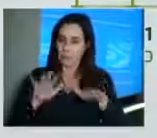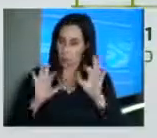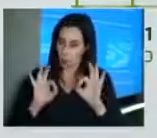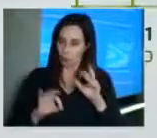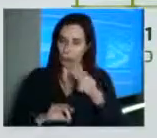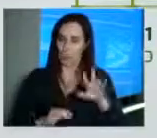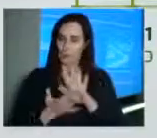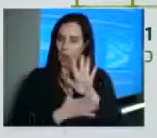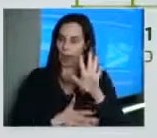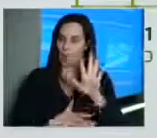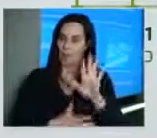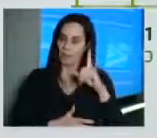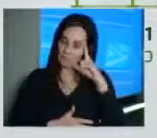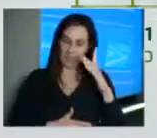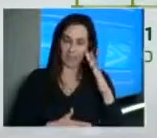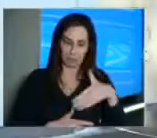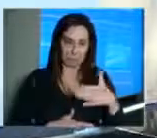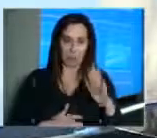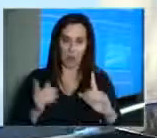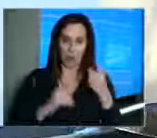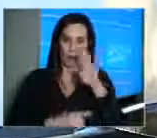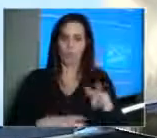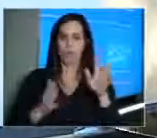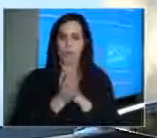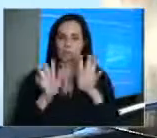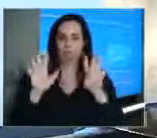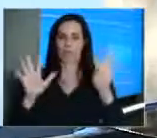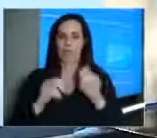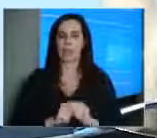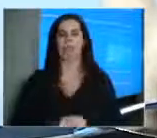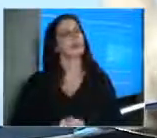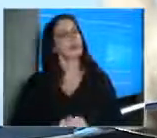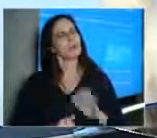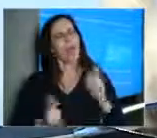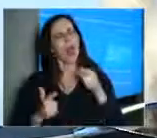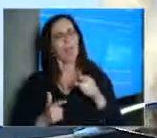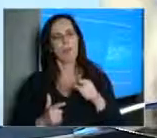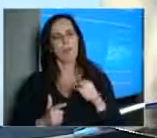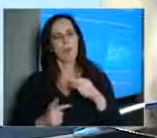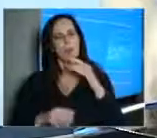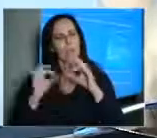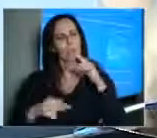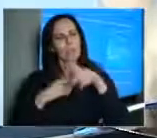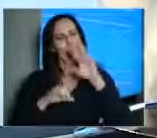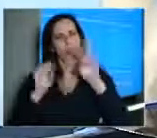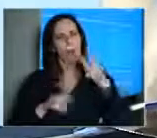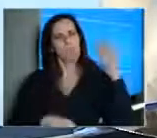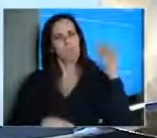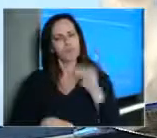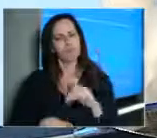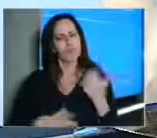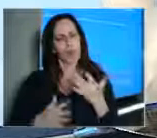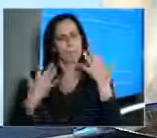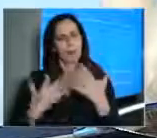טוב ב-2015, ונדע עוד מעט מה קורה ב-2019. למה בתחילת שנות ה-2000 הסיפור